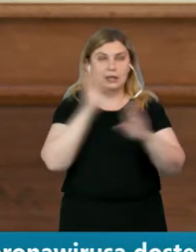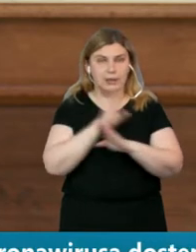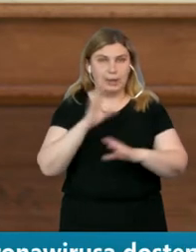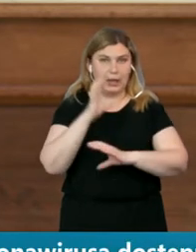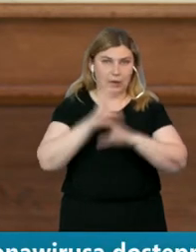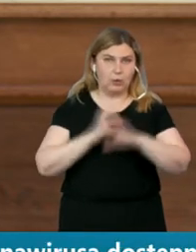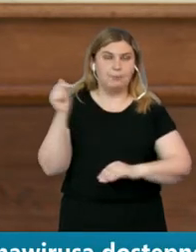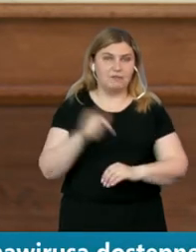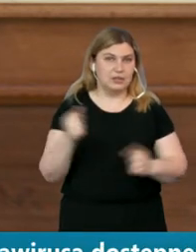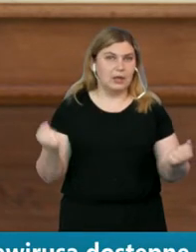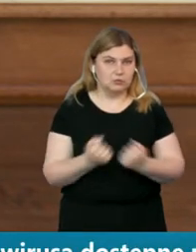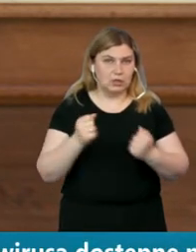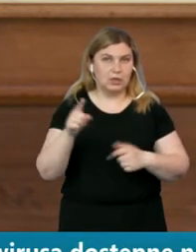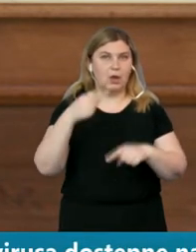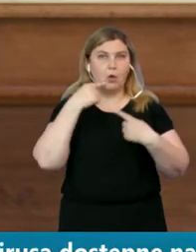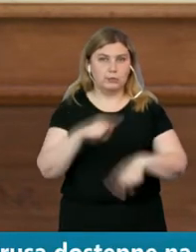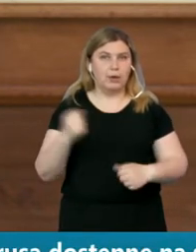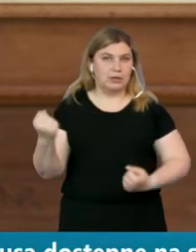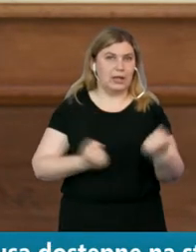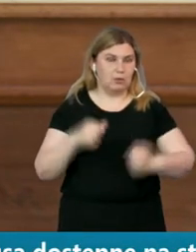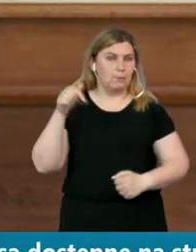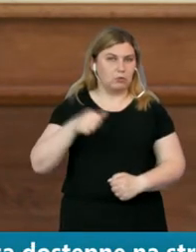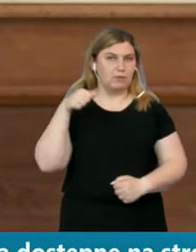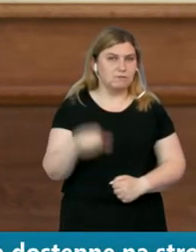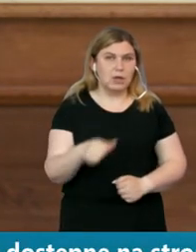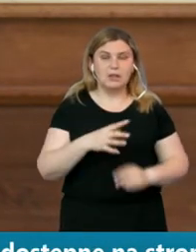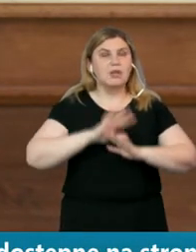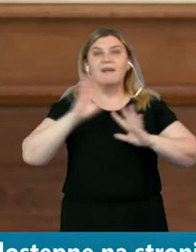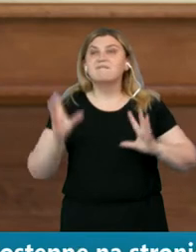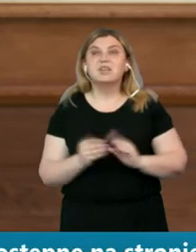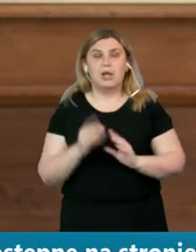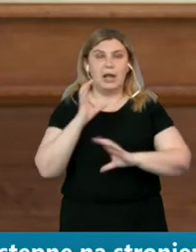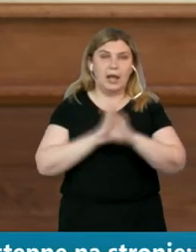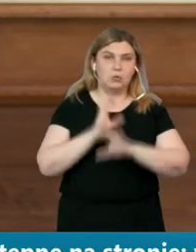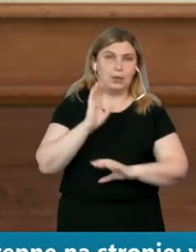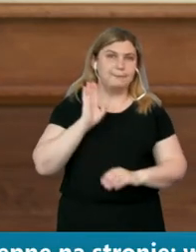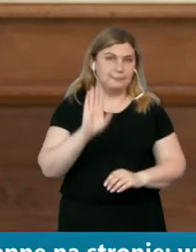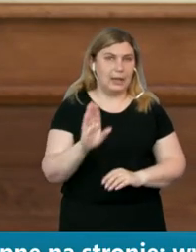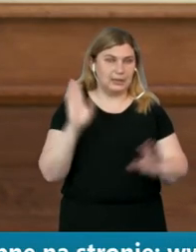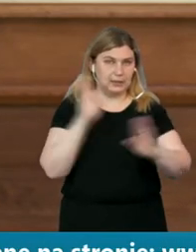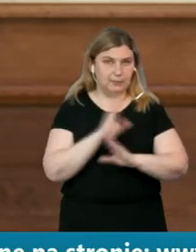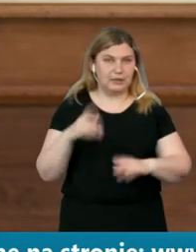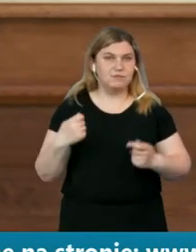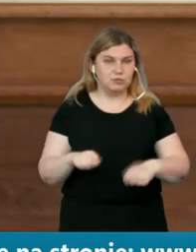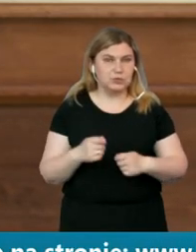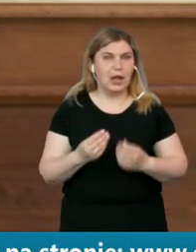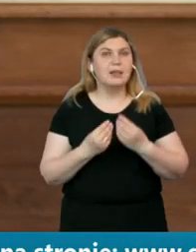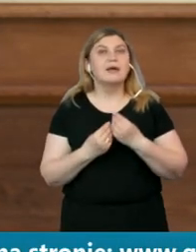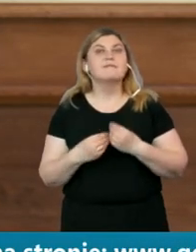powinna działać i za to są odpowiedzialni kierowcy, aby była włączona. Nie wszystkie autobusy oczywiście mają klimatyzację w Szczecinie, ale większość